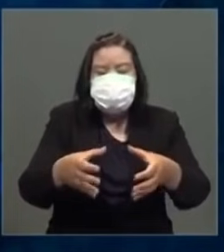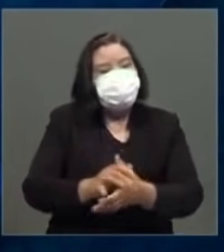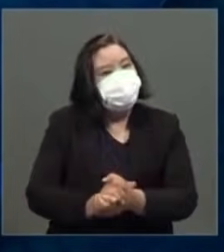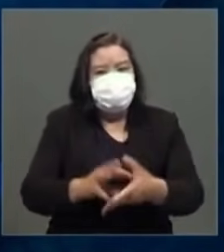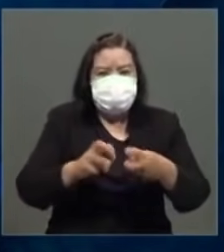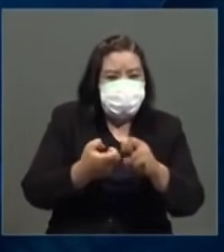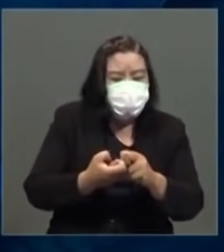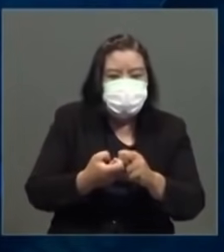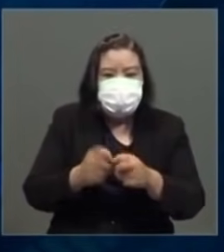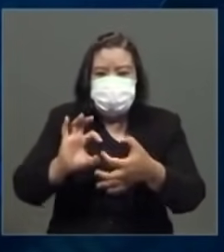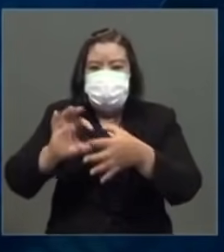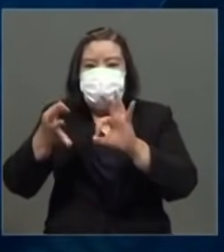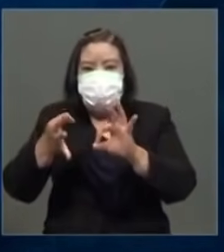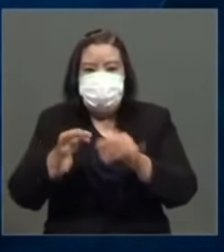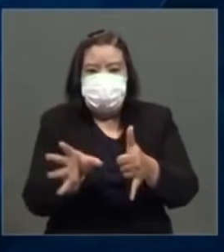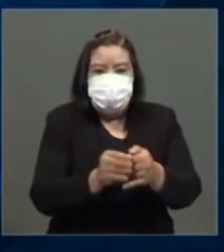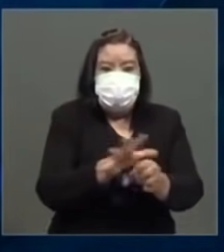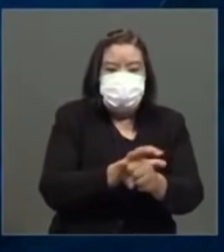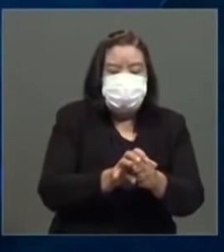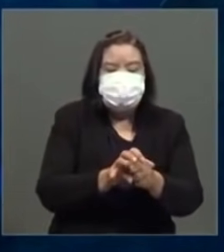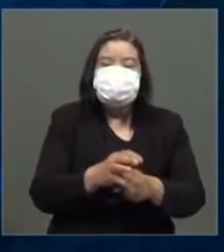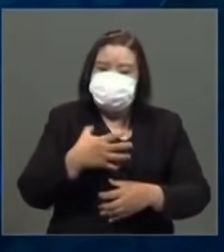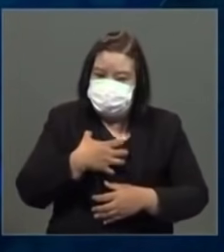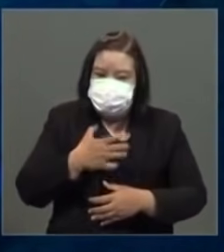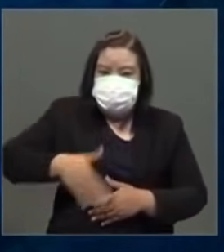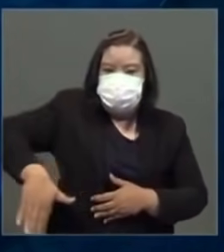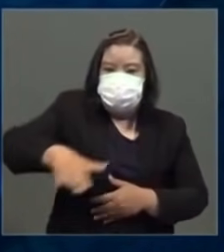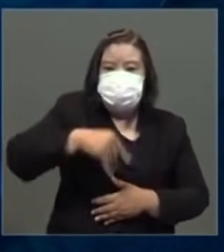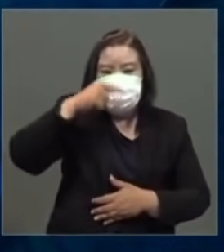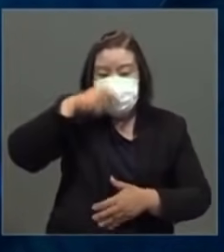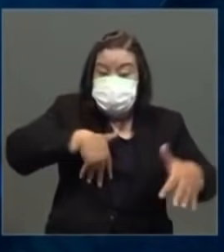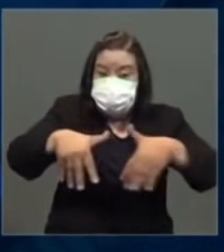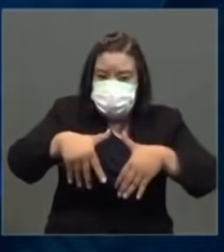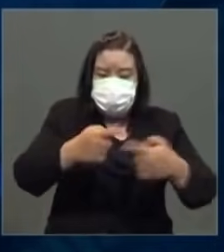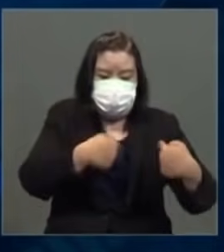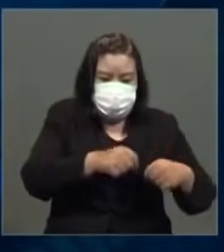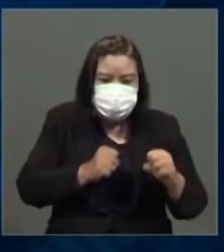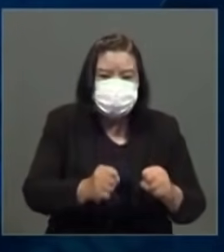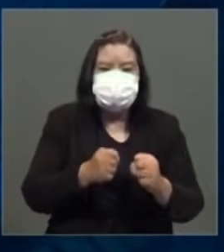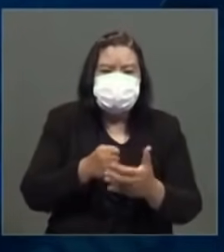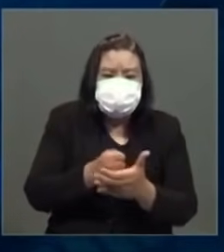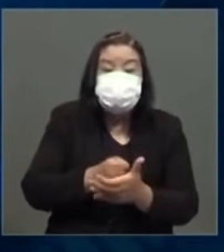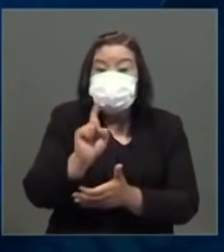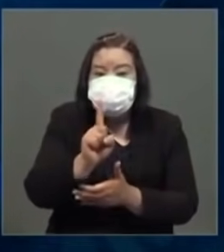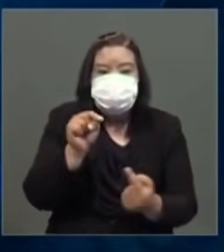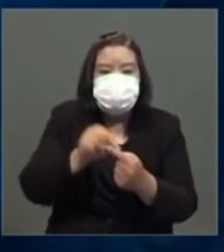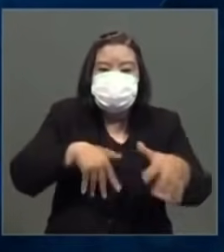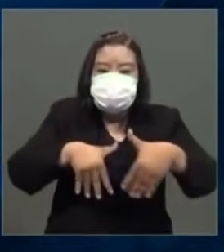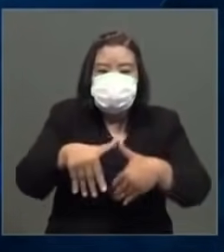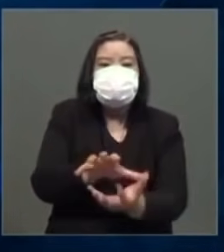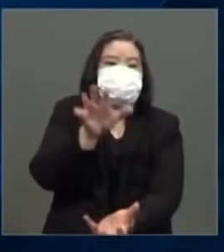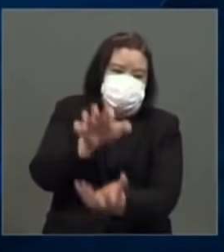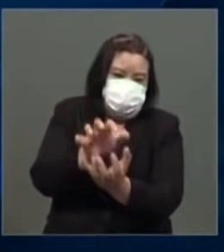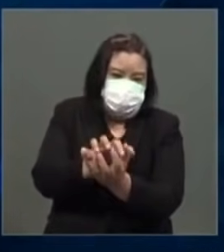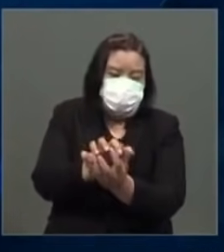เรื่องนี้ขอกำลังใจทั้งประเทศนะครับส่งไปให้ยังพี่น้องชาวสมุทรปราการได้มี